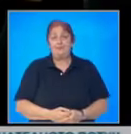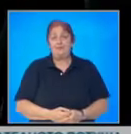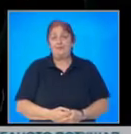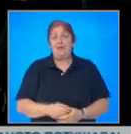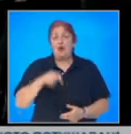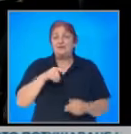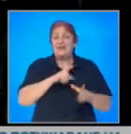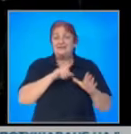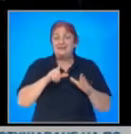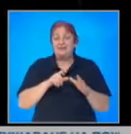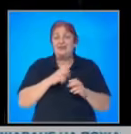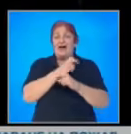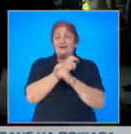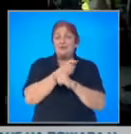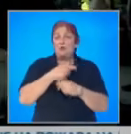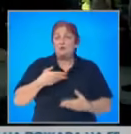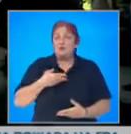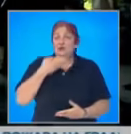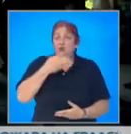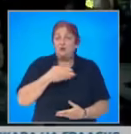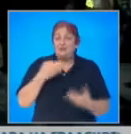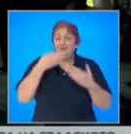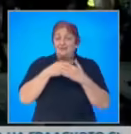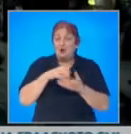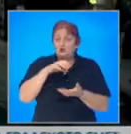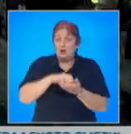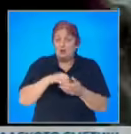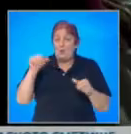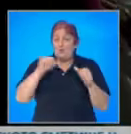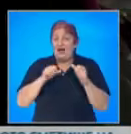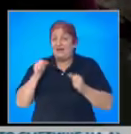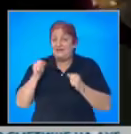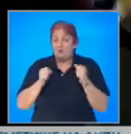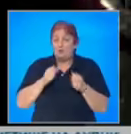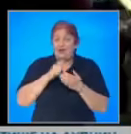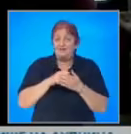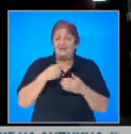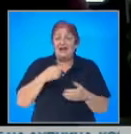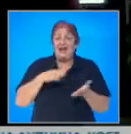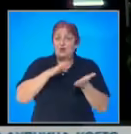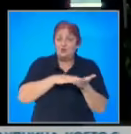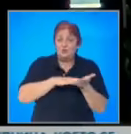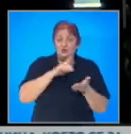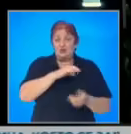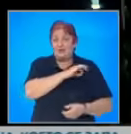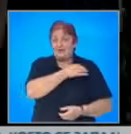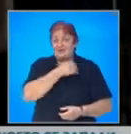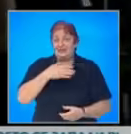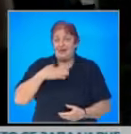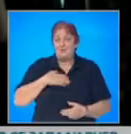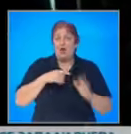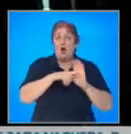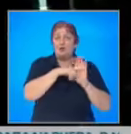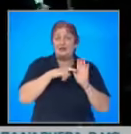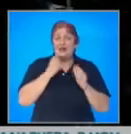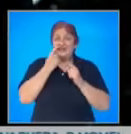От тази седмица австрийците, които искат да отидат в нощен клуб, бар или дискотека, трябва да удостоверят, че са вакцинирани или имат